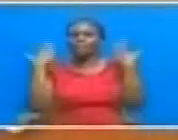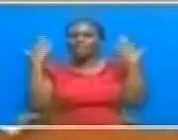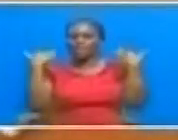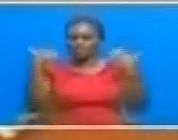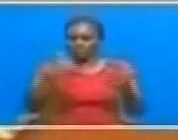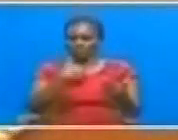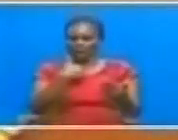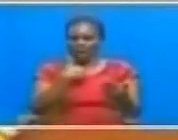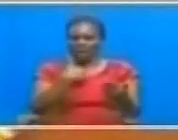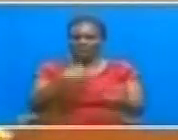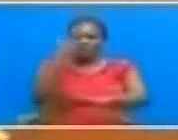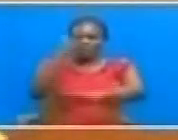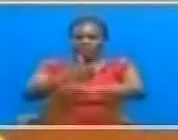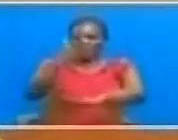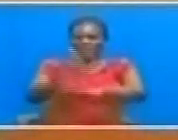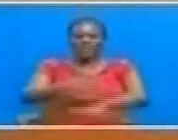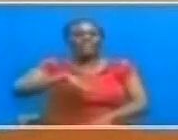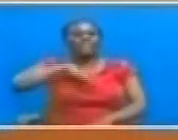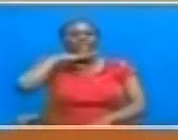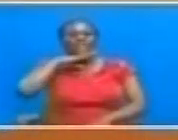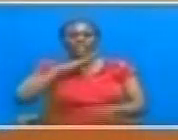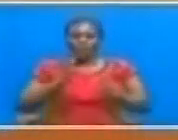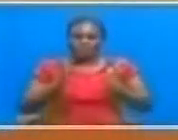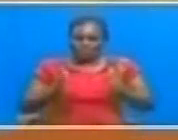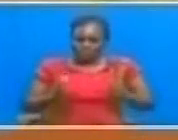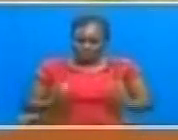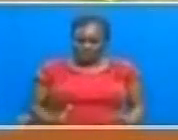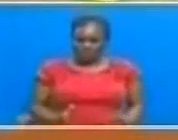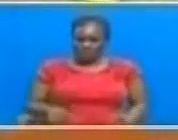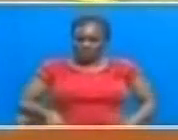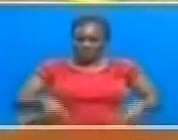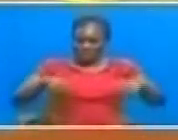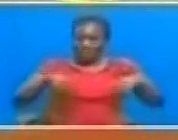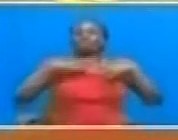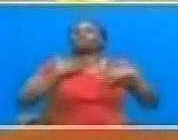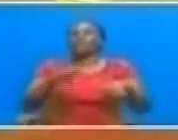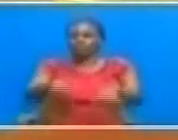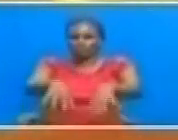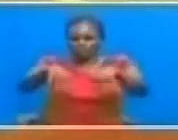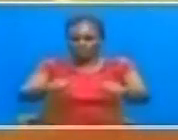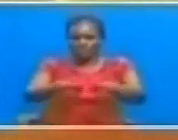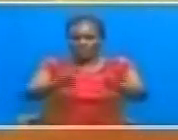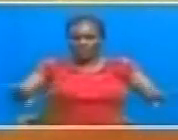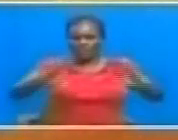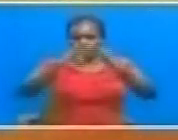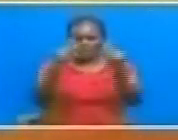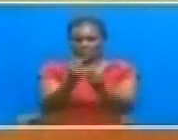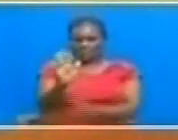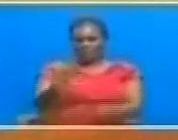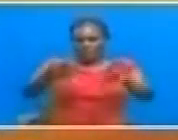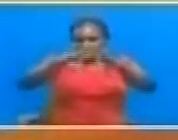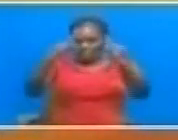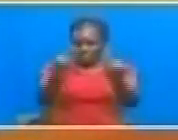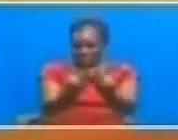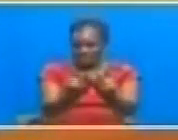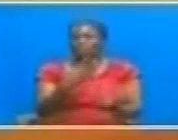ameandaa stakabadhi gushi za kifo cha mamake ambaye angali hai ili arithi shamba la familia yao. Aidha, familia